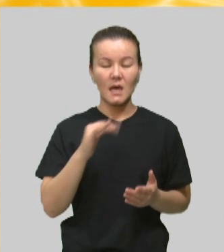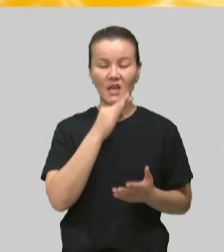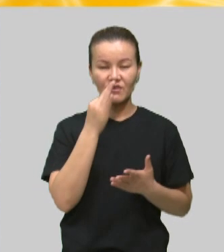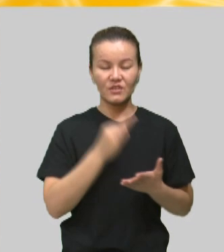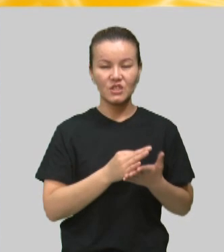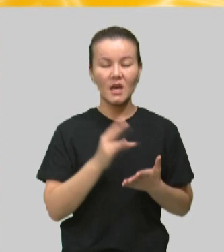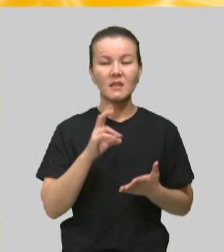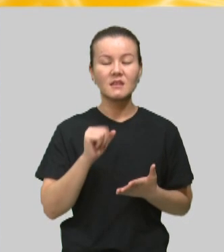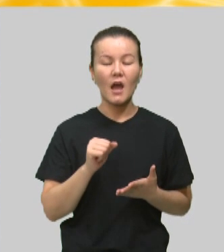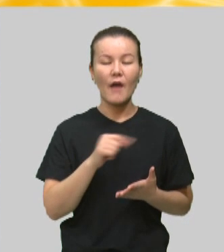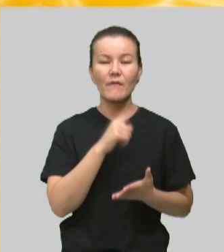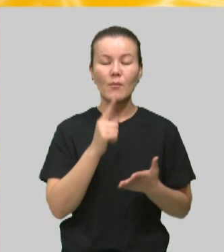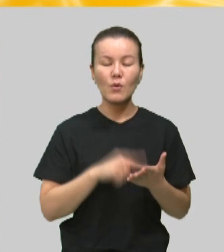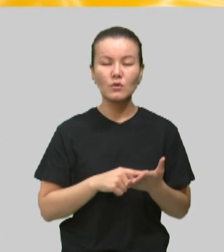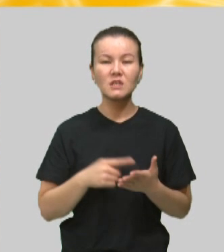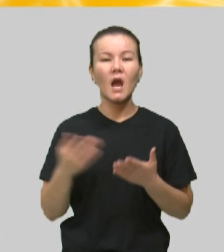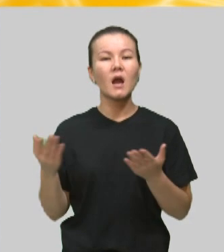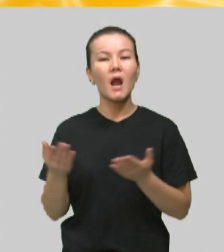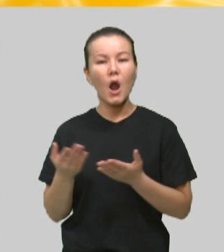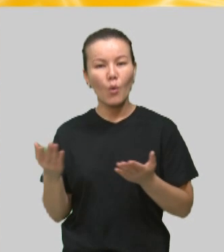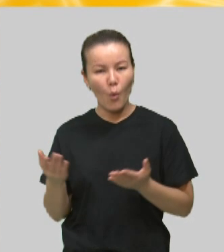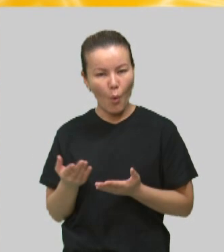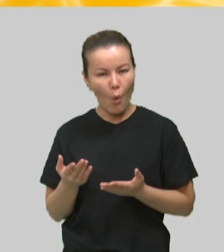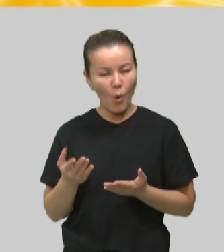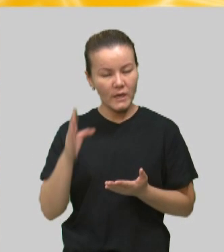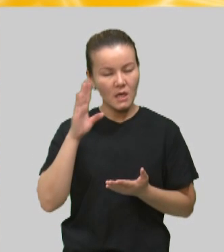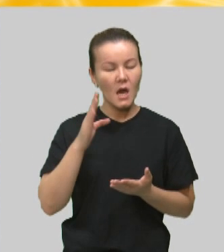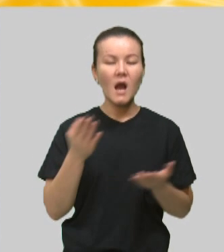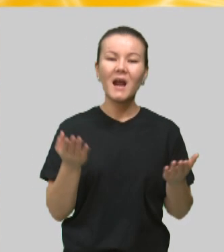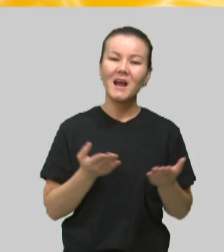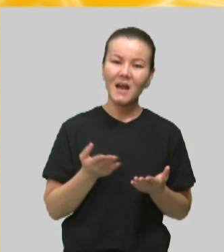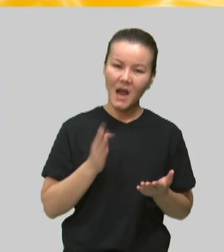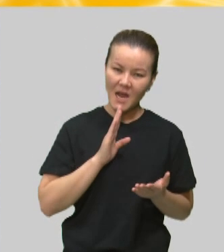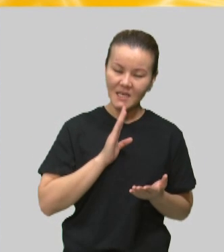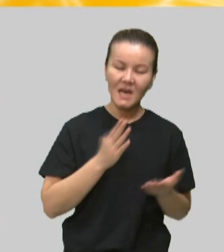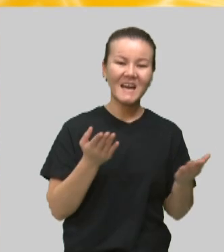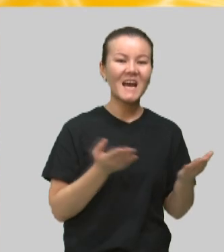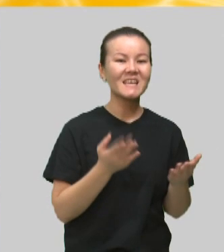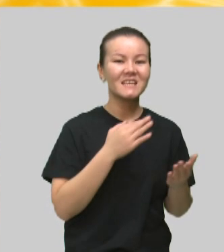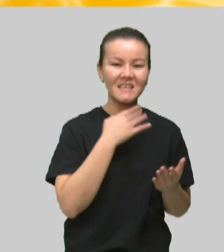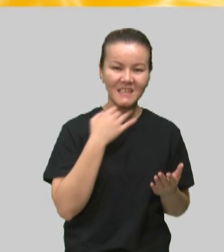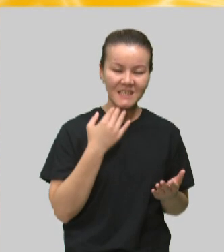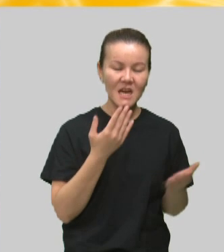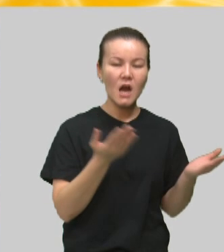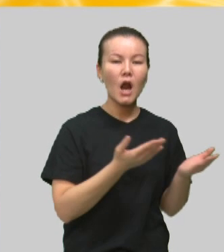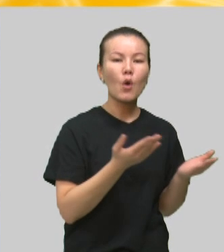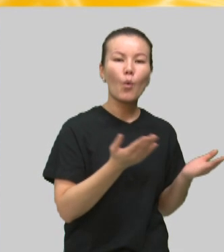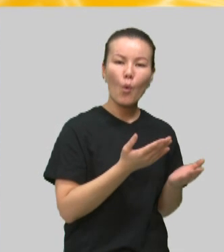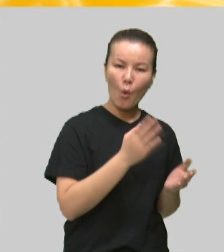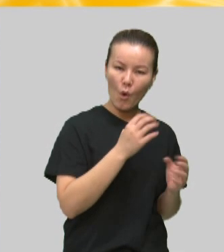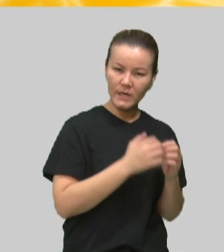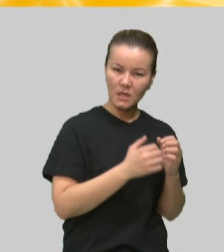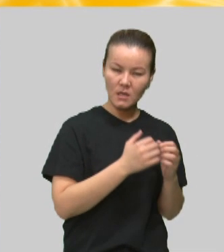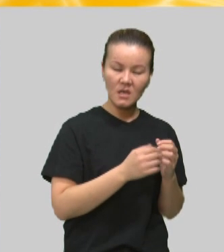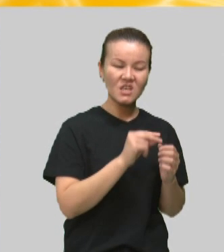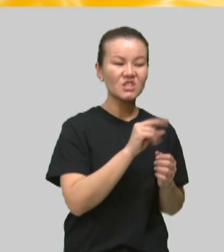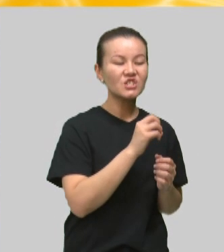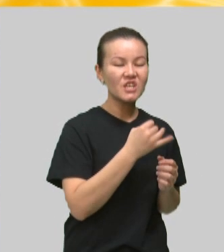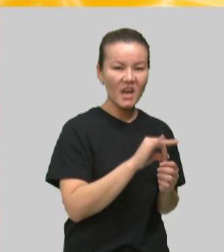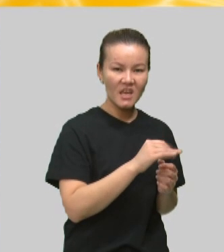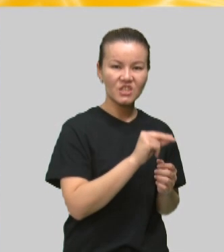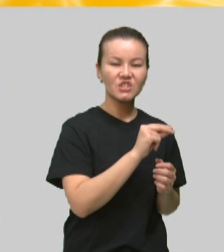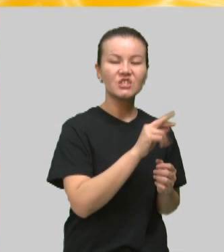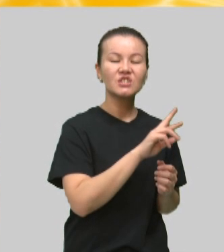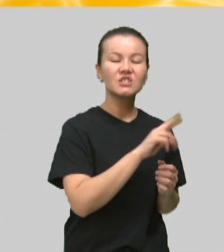отвечает на вопросы «какой?», «какая?», «какие?», «какое?», «чей?»,